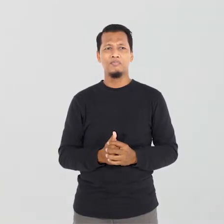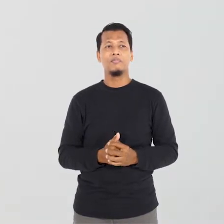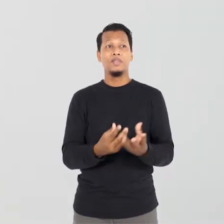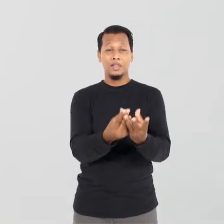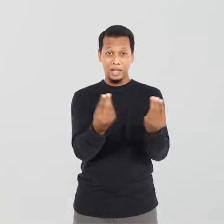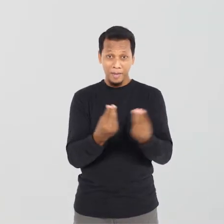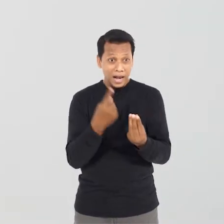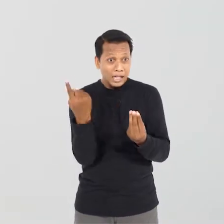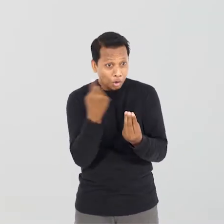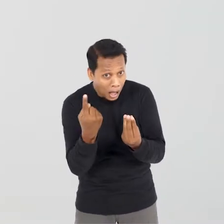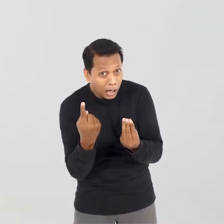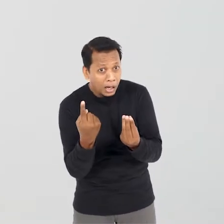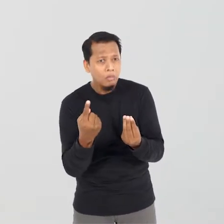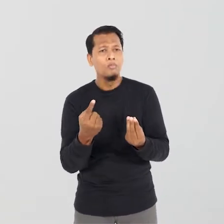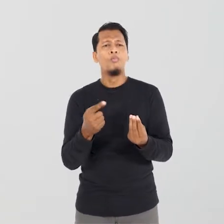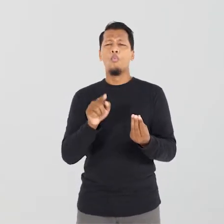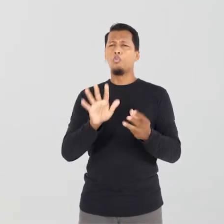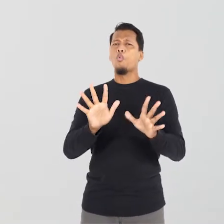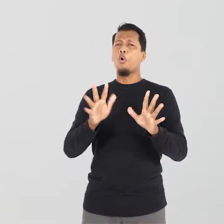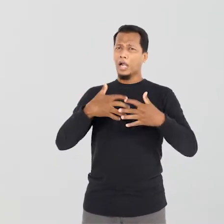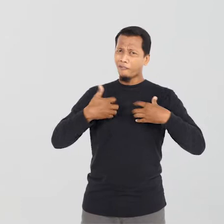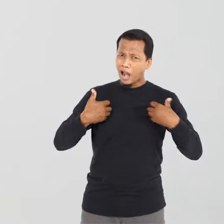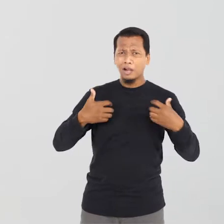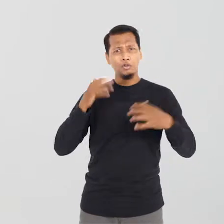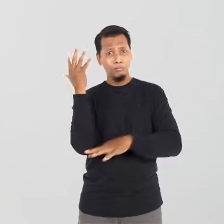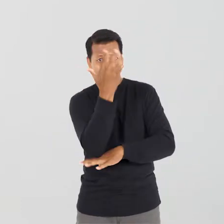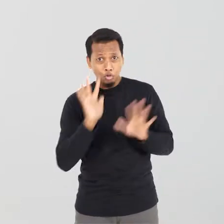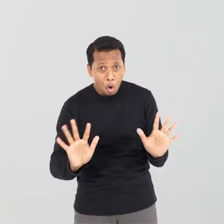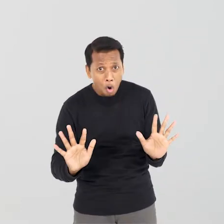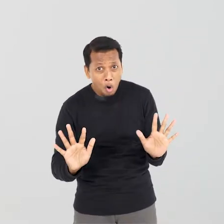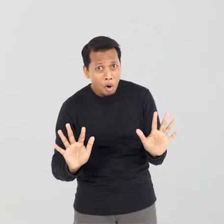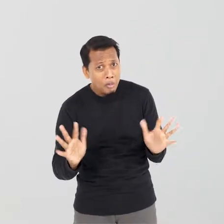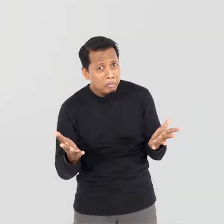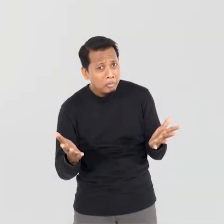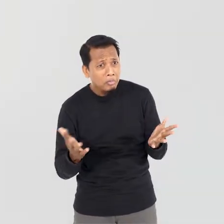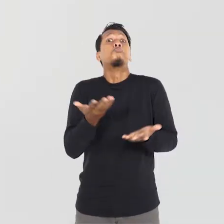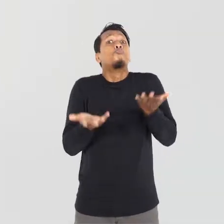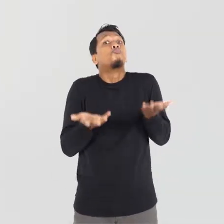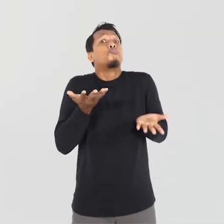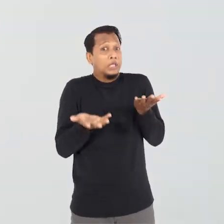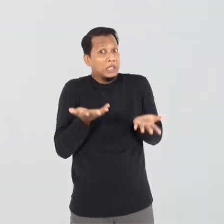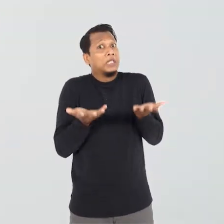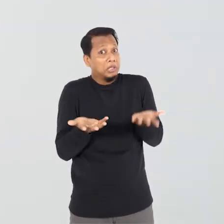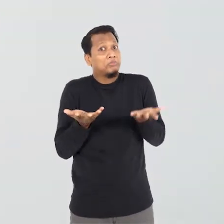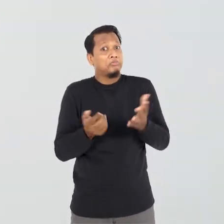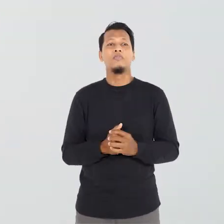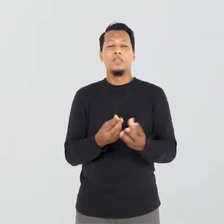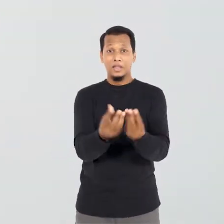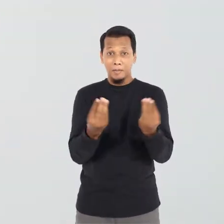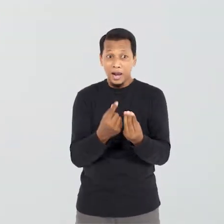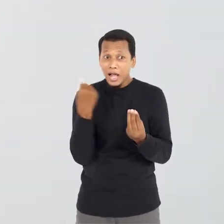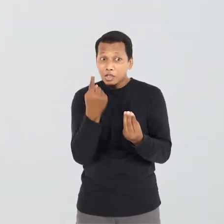Taman Nasional semacam area untuk pelestarian flora dan fauna gitu sih. Mungkin Taman